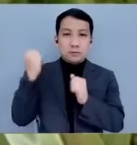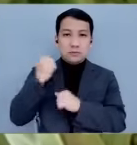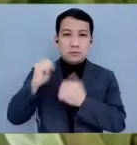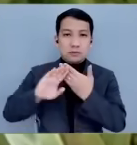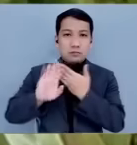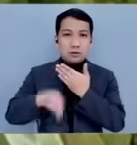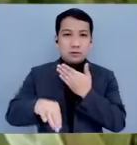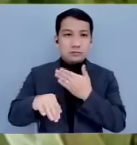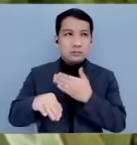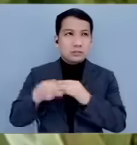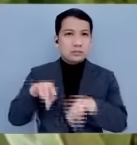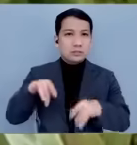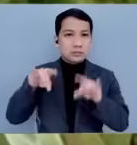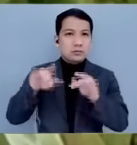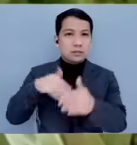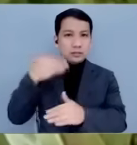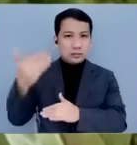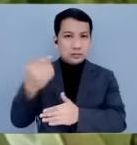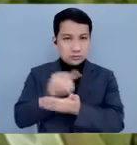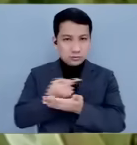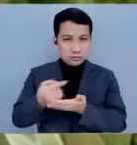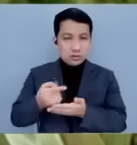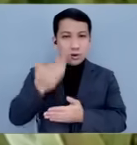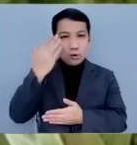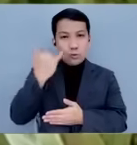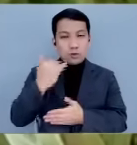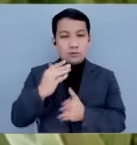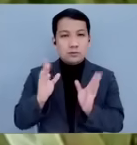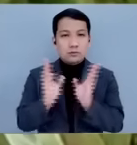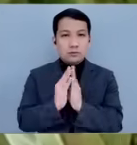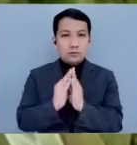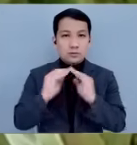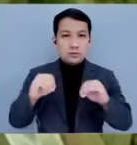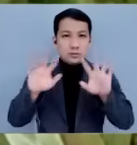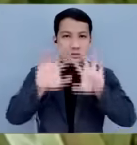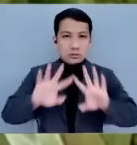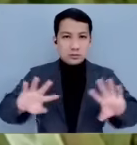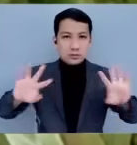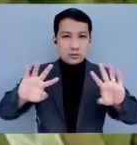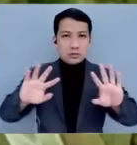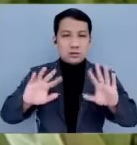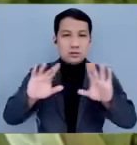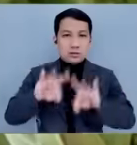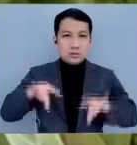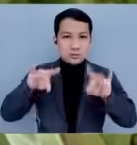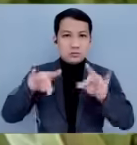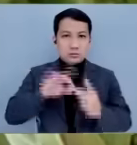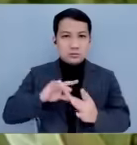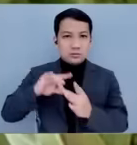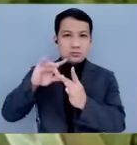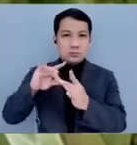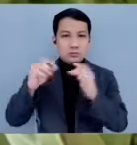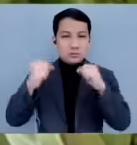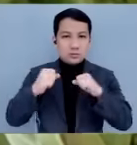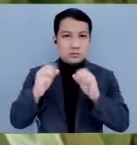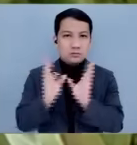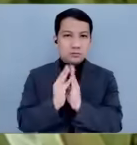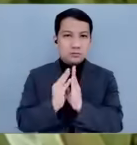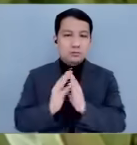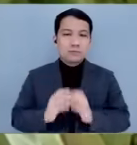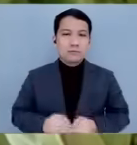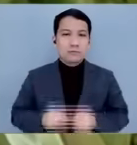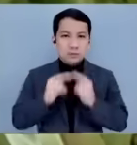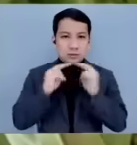siya sa Australia sa susunod na linggo para naman dumalo sa ASEAN-Australia Special Commemorative Summit. Nagbabalita mula